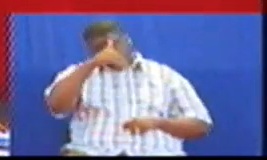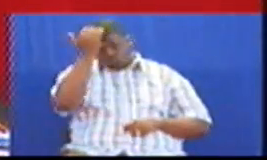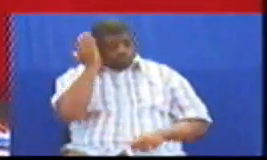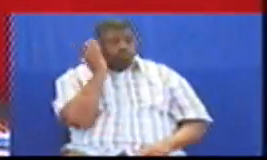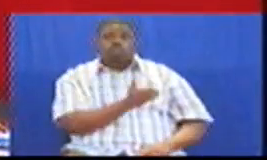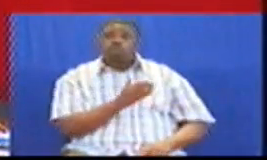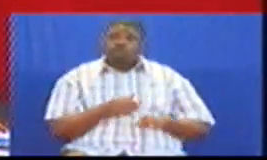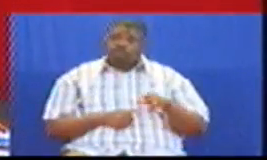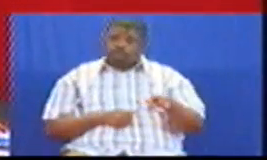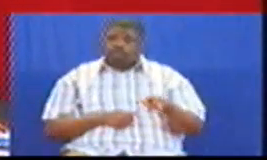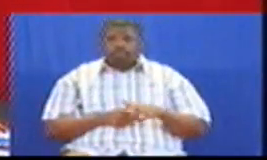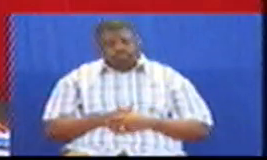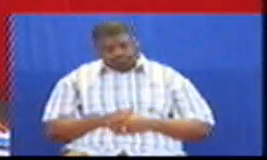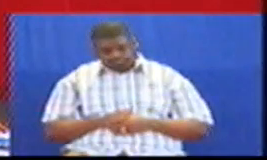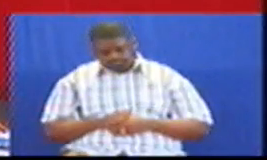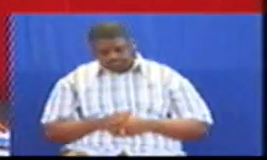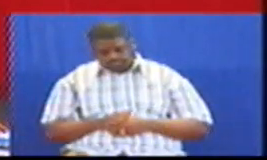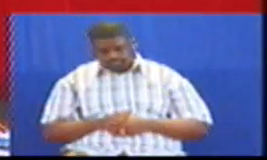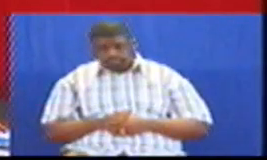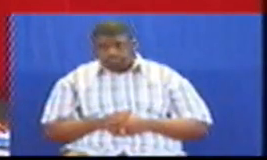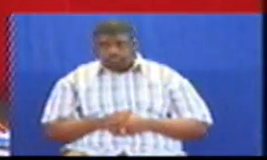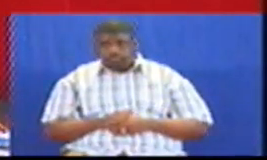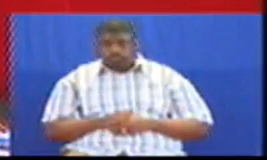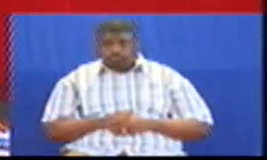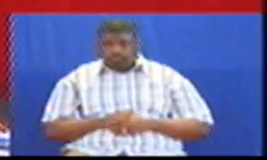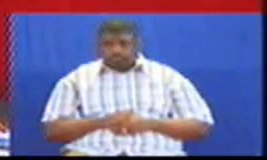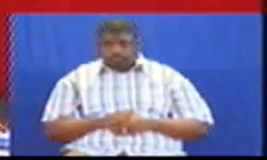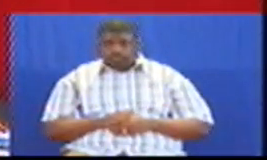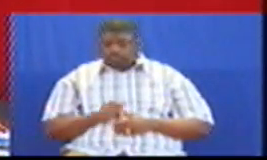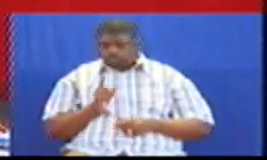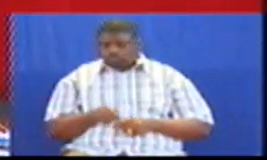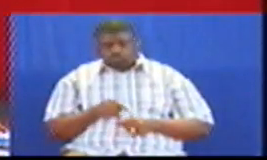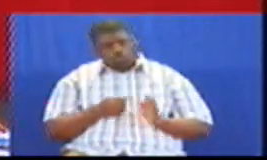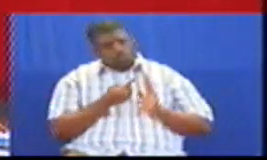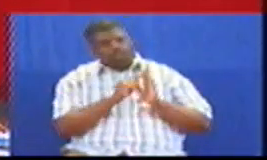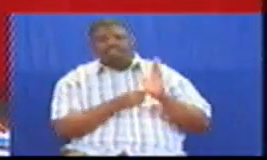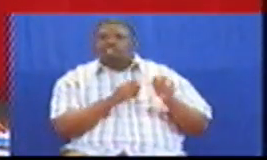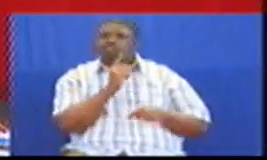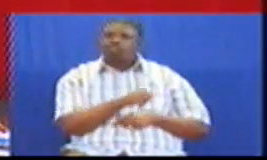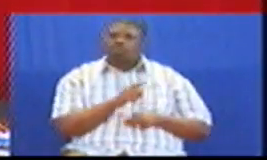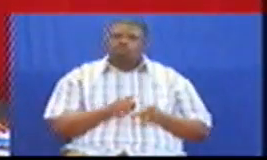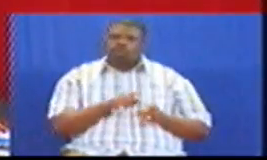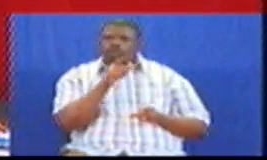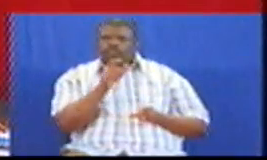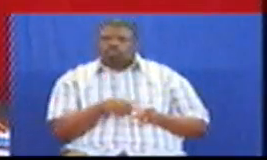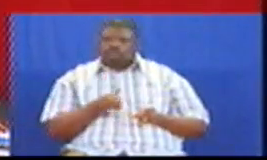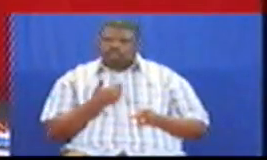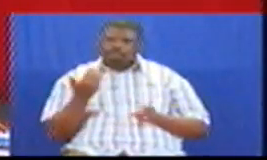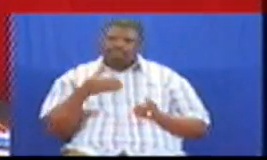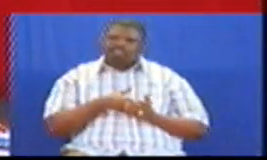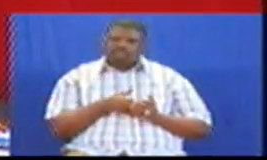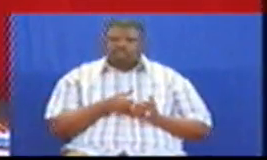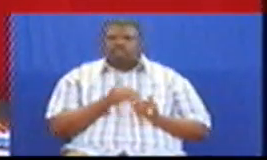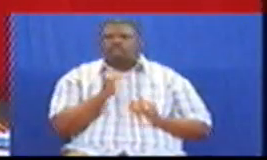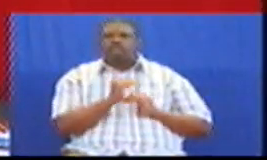wake yupo na vigezo au qualifications za huyo msimamizi zipo, anatakiwa ni mtu ambaye amefikia ngazi